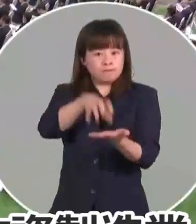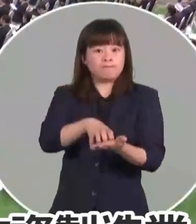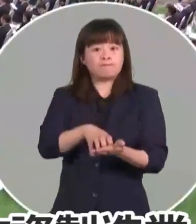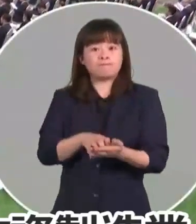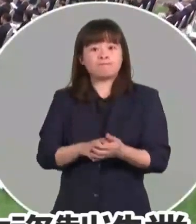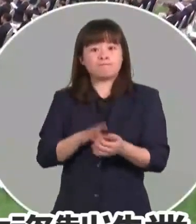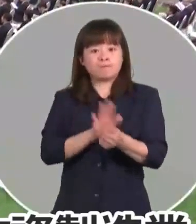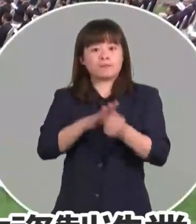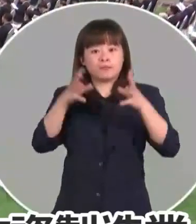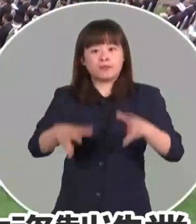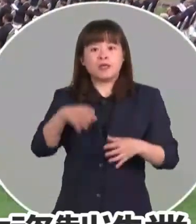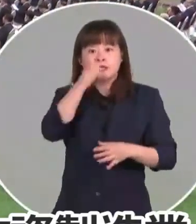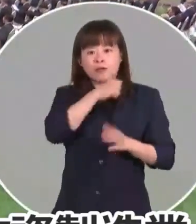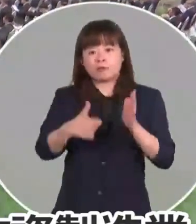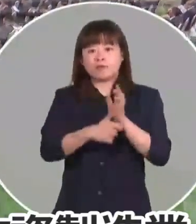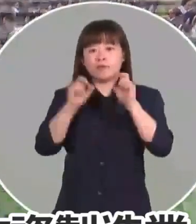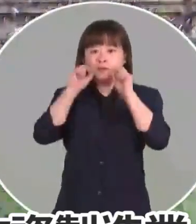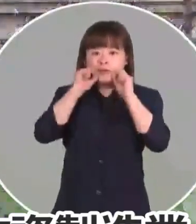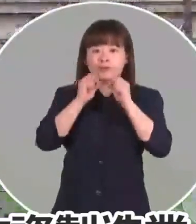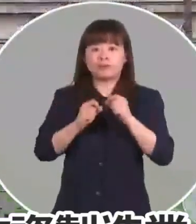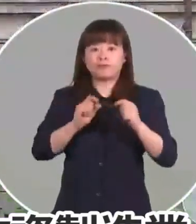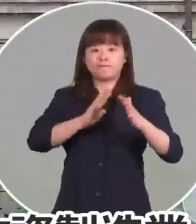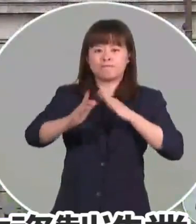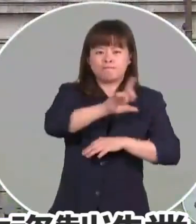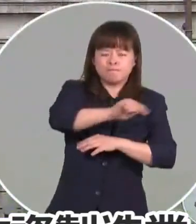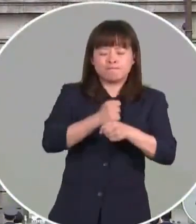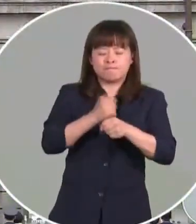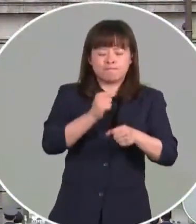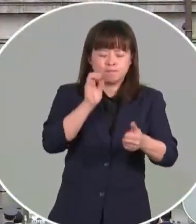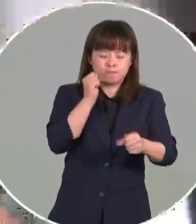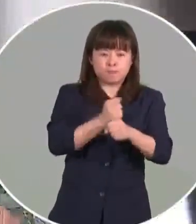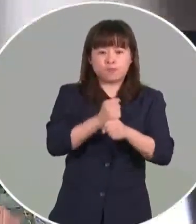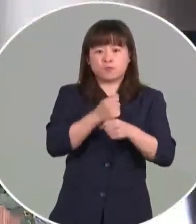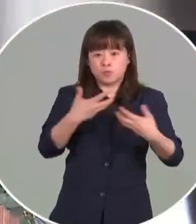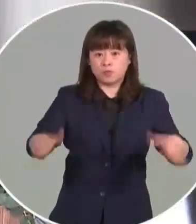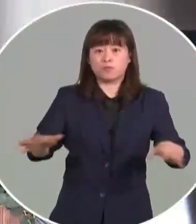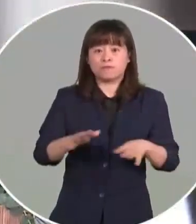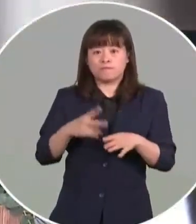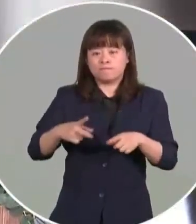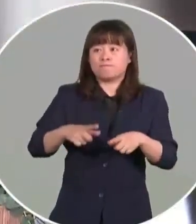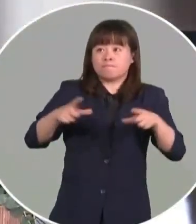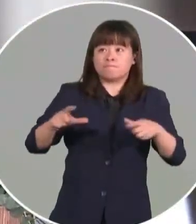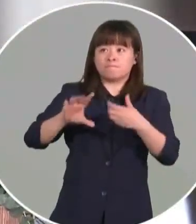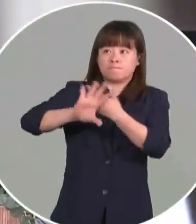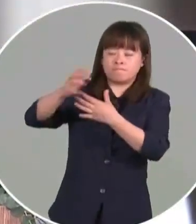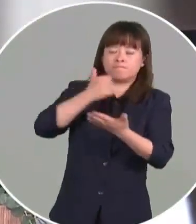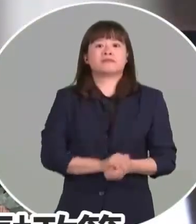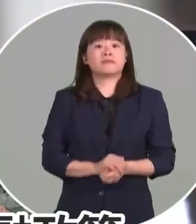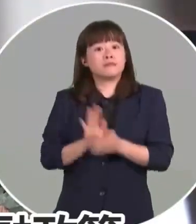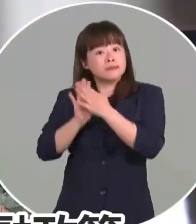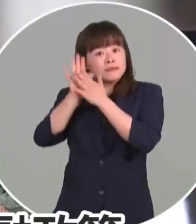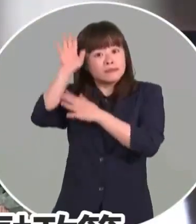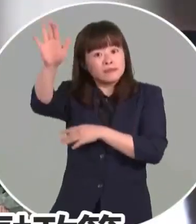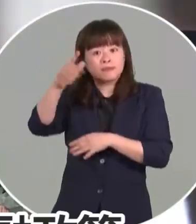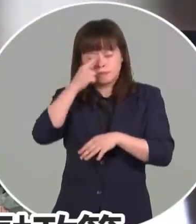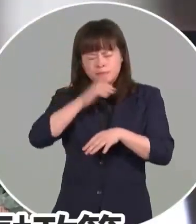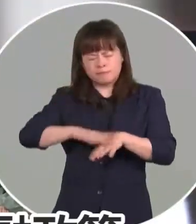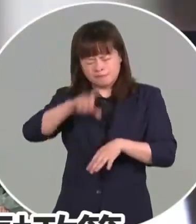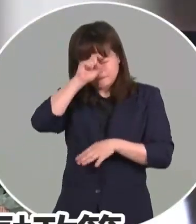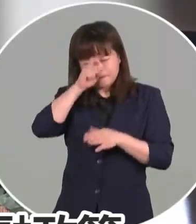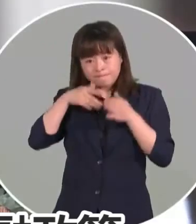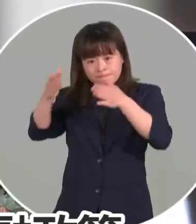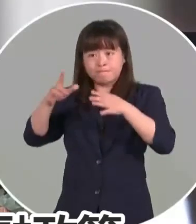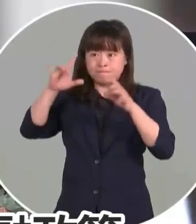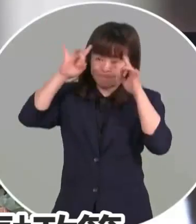建立台湾品牌的全球战略物资的制造业，并且 拓展到其他市场。未来我们会